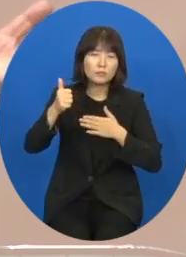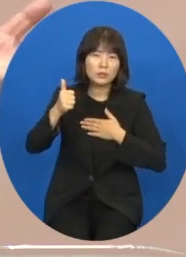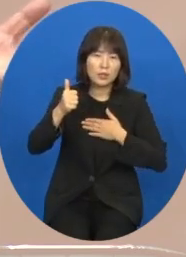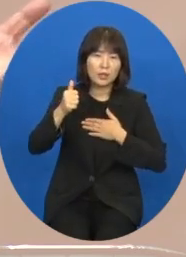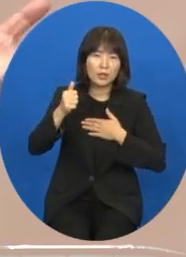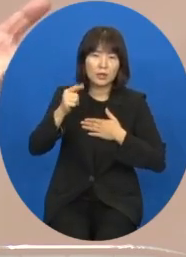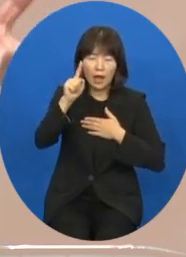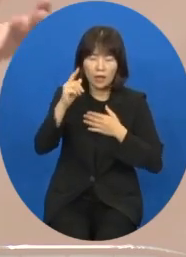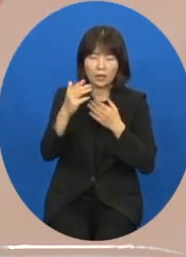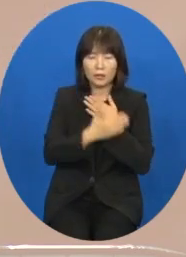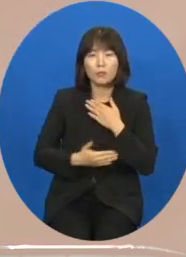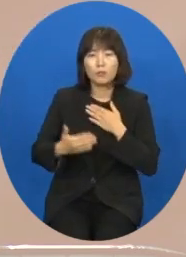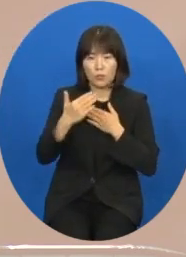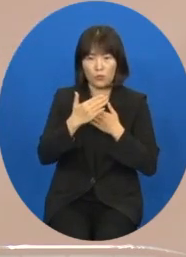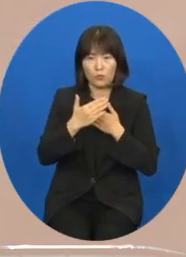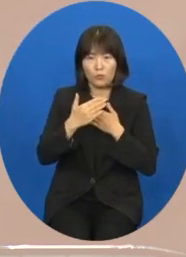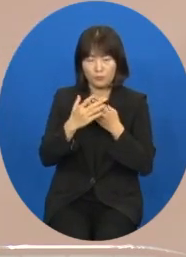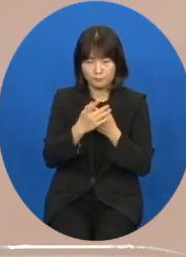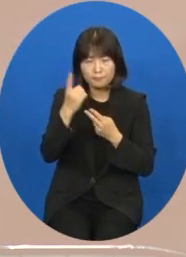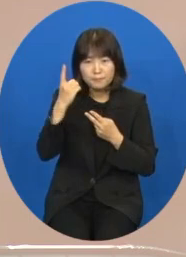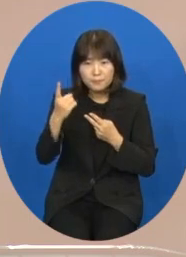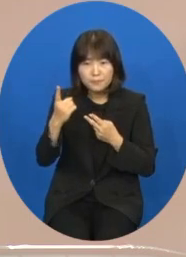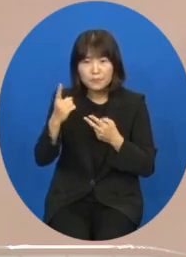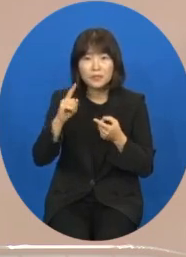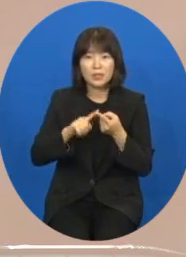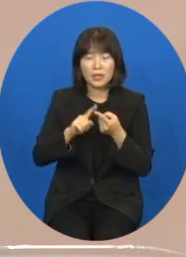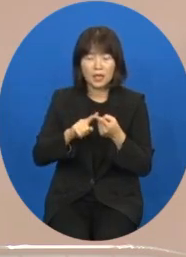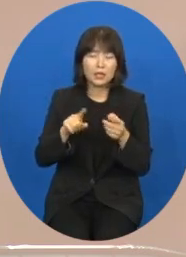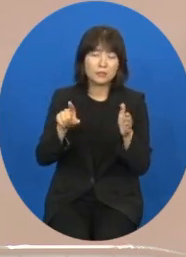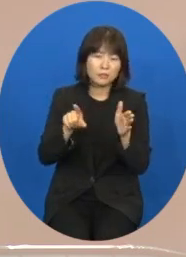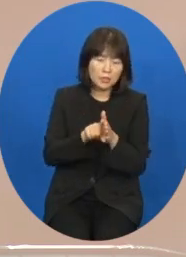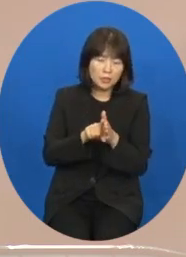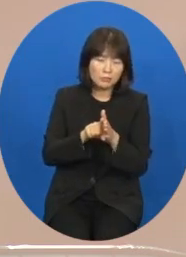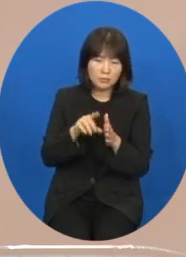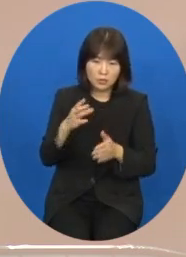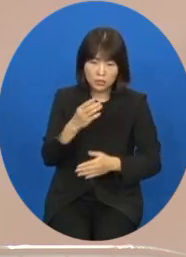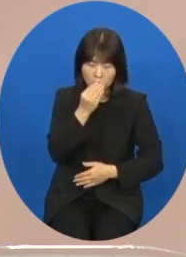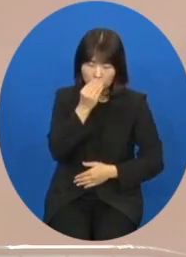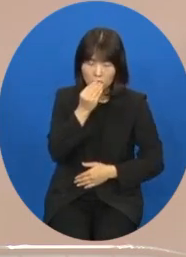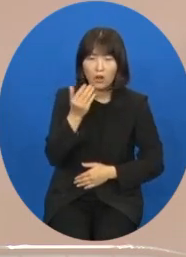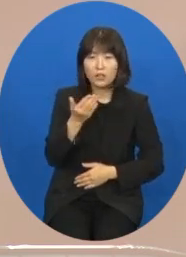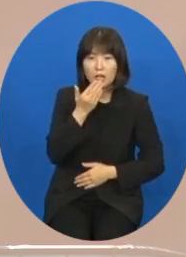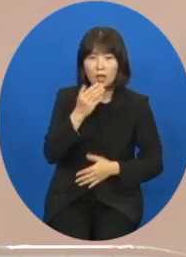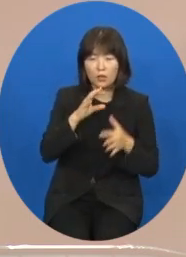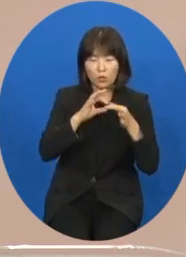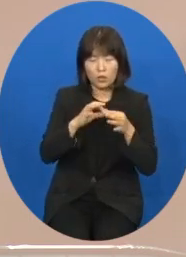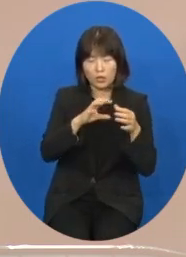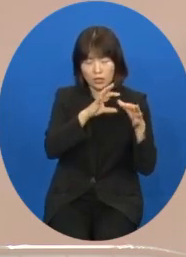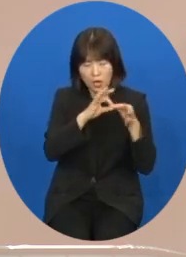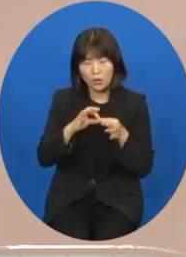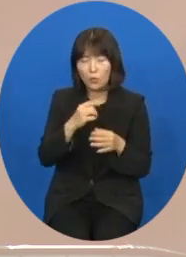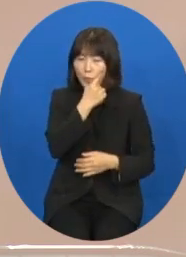몸인 거죠. 이 믿음을 성찬을 통해서 계속 확인하는